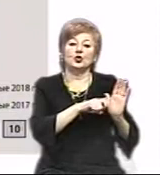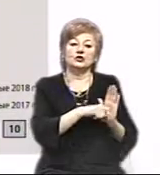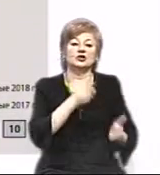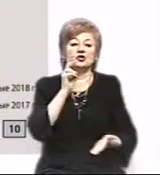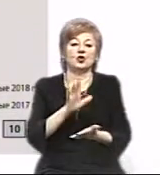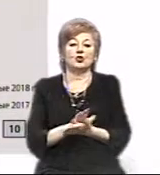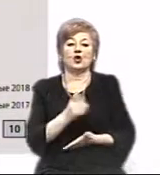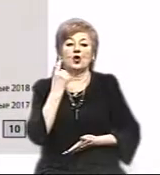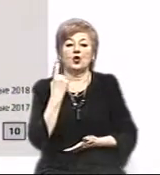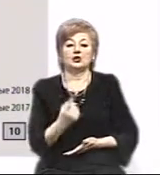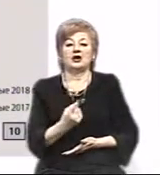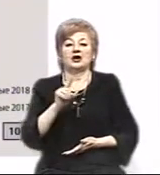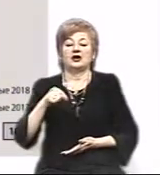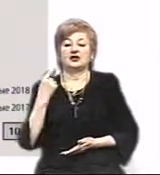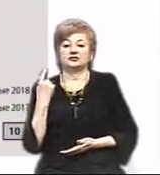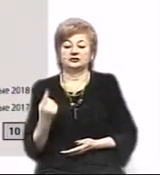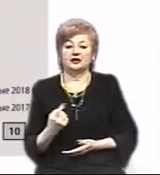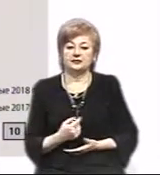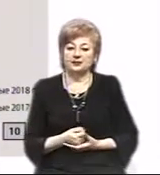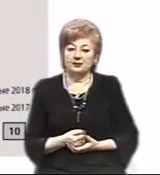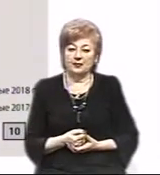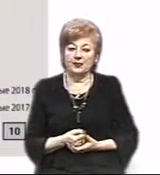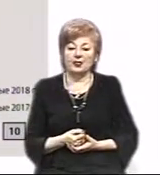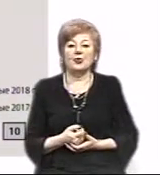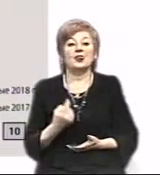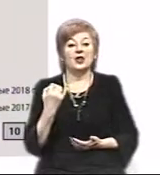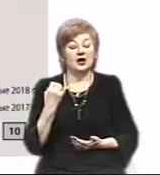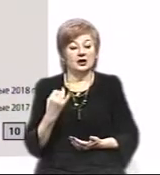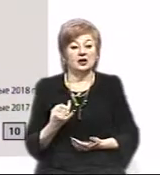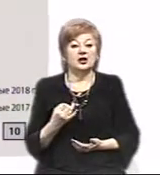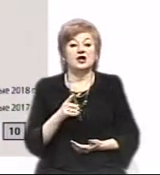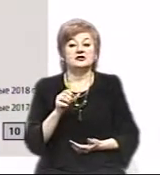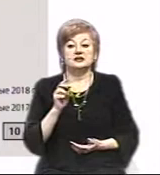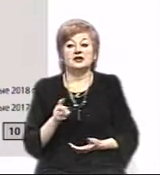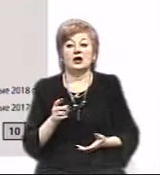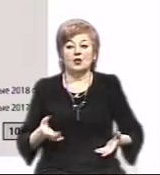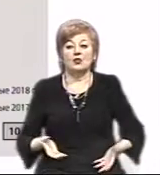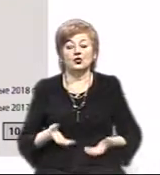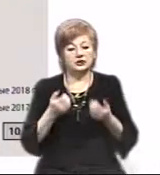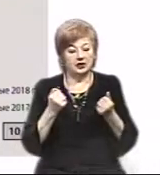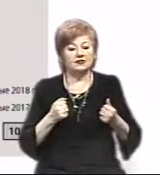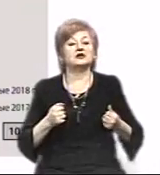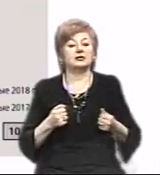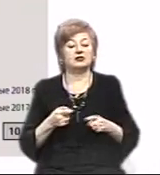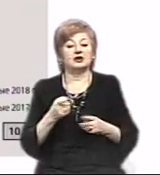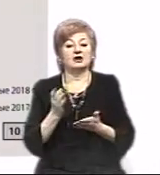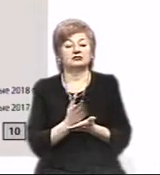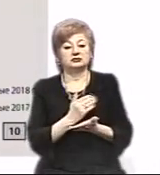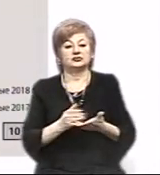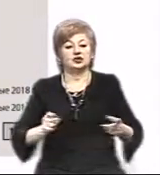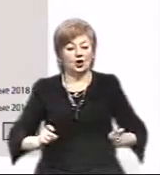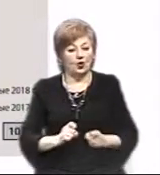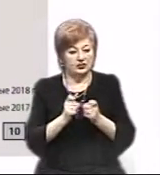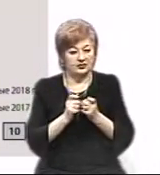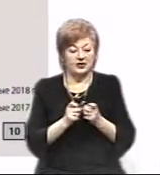залишився 1,1. Ще однією вагомою ознакою підтримки мирного розв'язання конфлікту є той факт, що